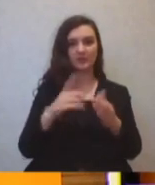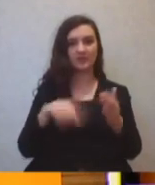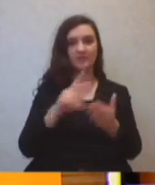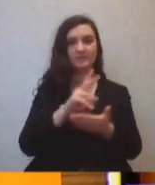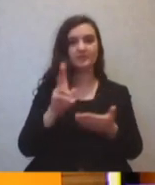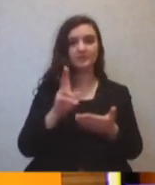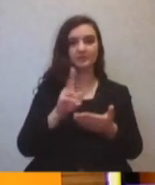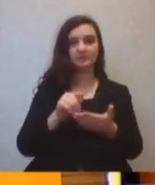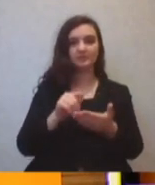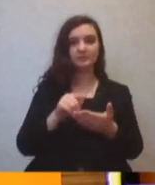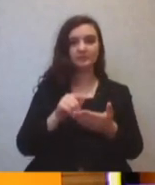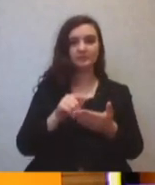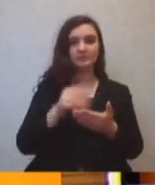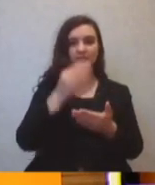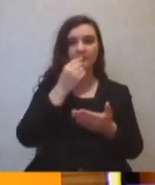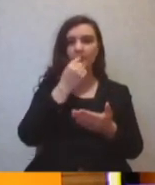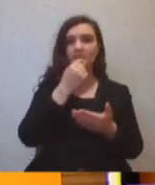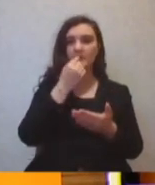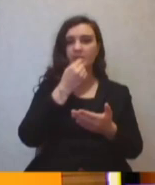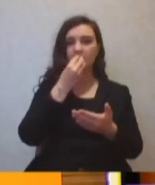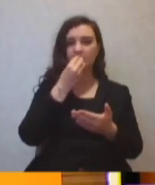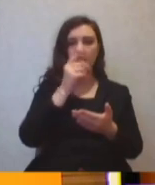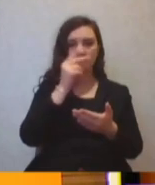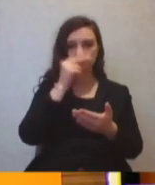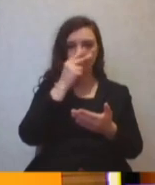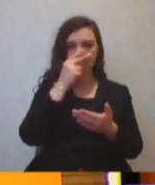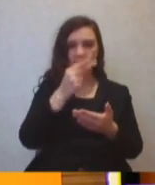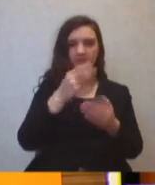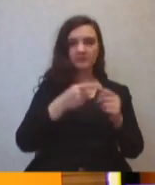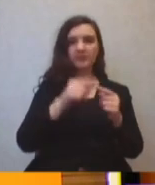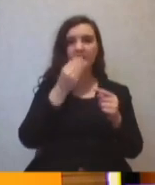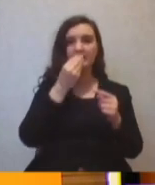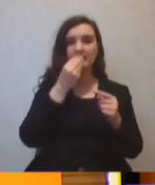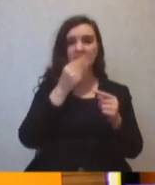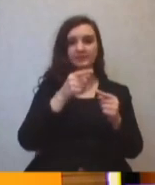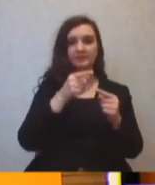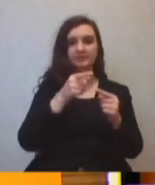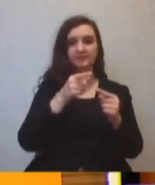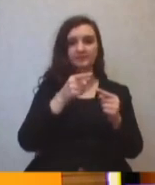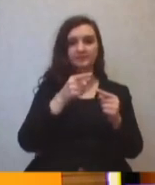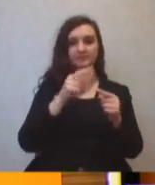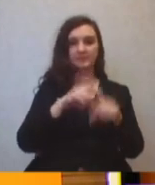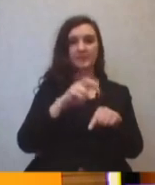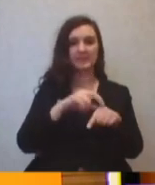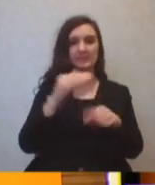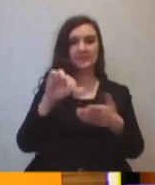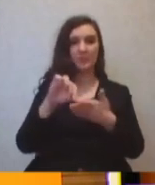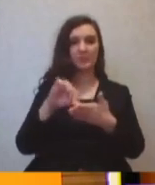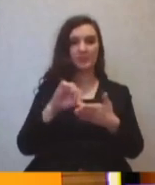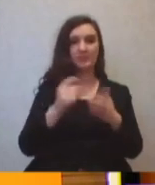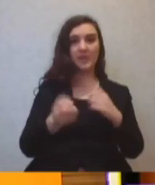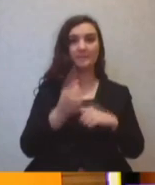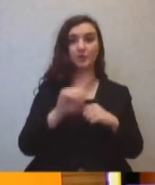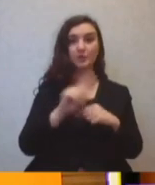რომელთა რეცეპტორული აპარატი რომ შეისწავლეს მაგალითად კვების მედიცინის წარმომადგენლებმა, აღმოჩნდა,